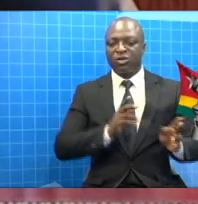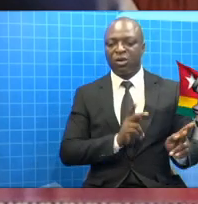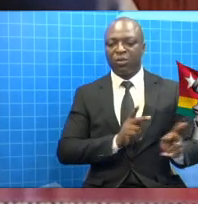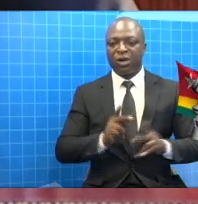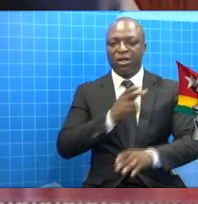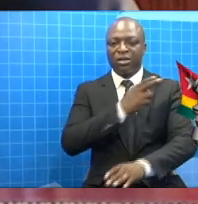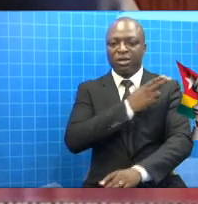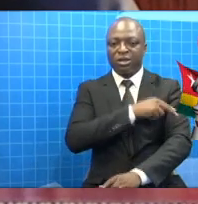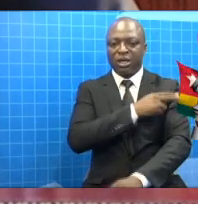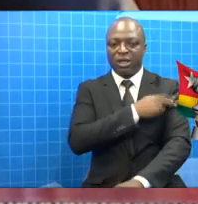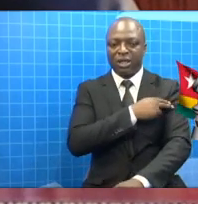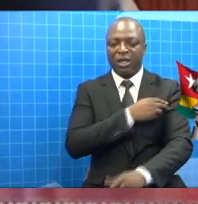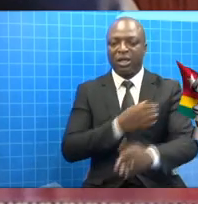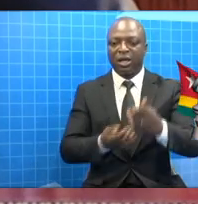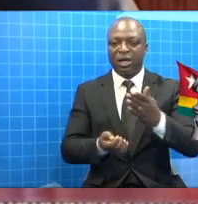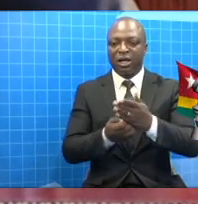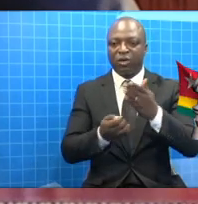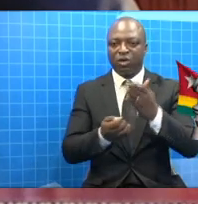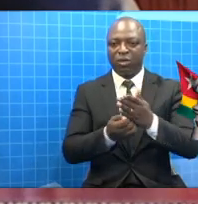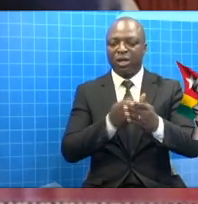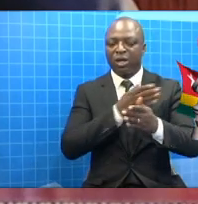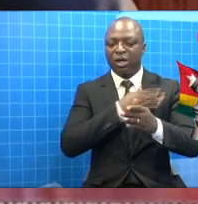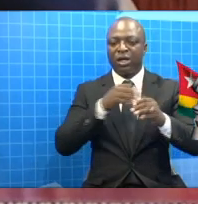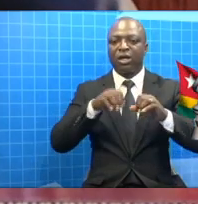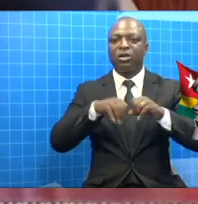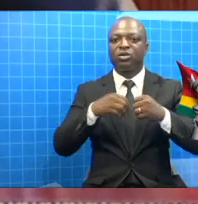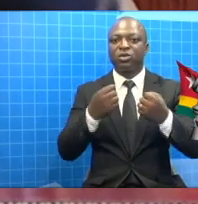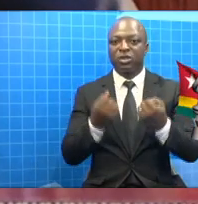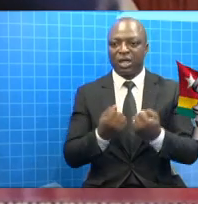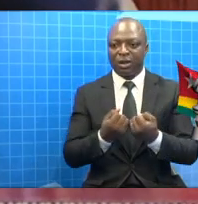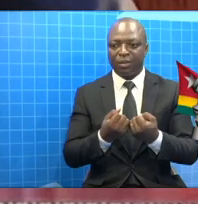sanitaires, économiques et sociaux.